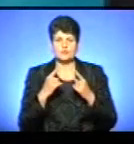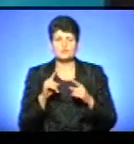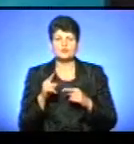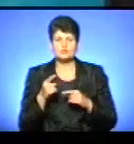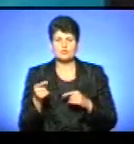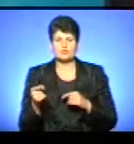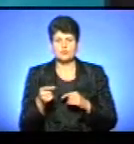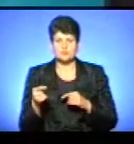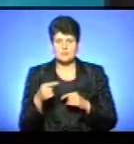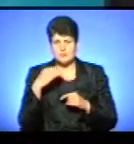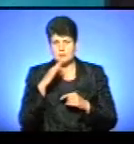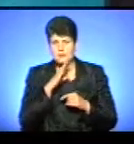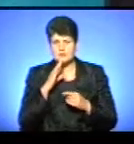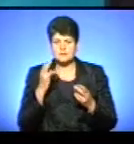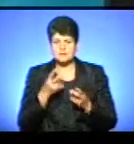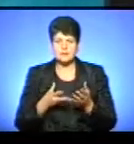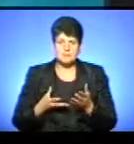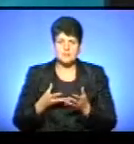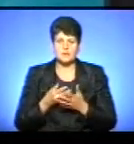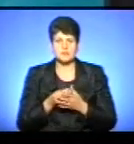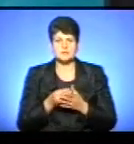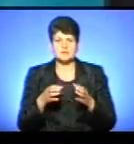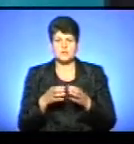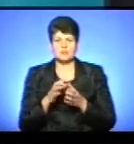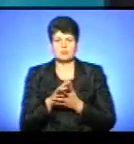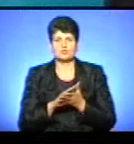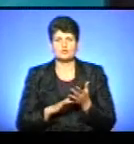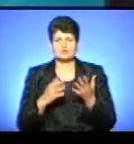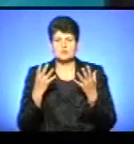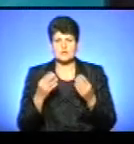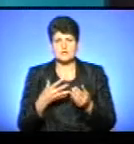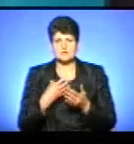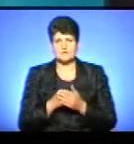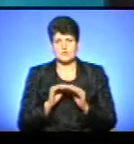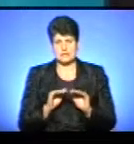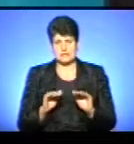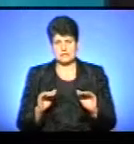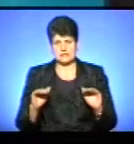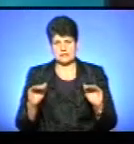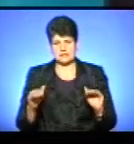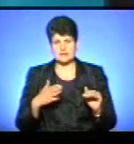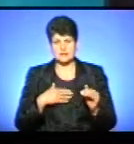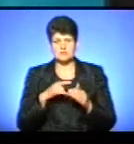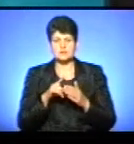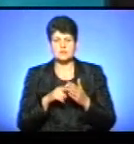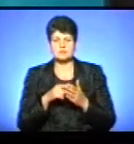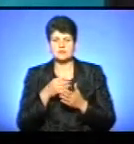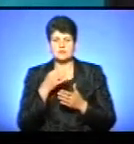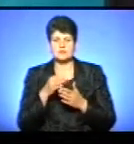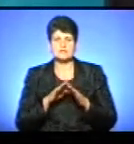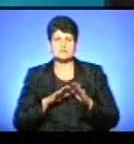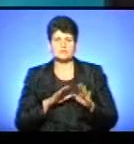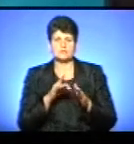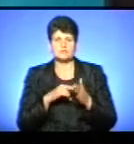у Тернополі батькам доведеться платити за групи продовженого дня своїх дітей. На наші питання буде відповідати заступник міського